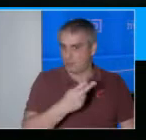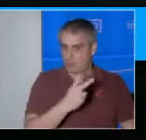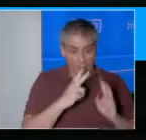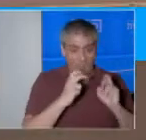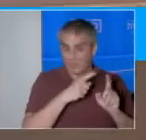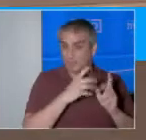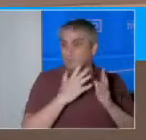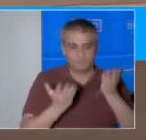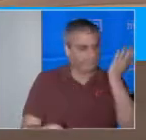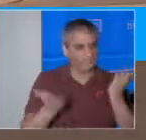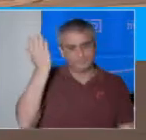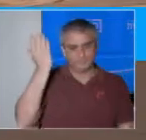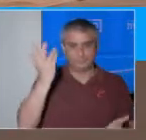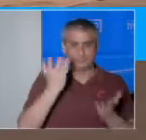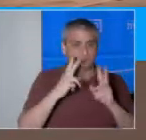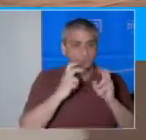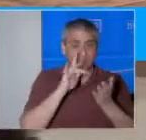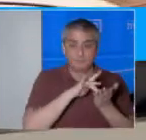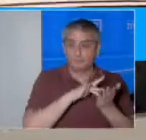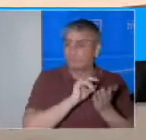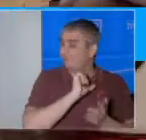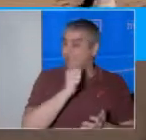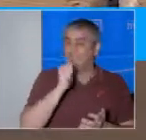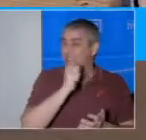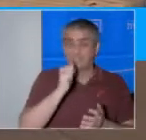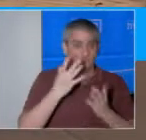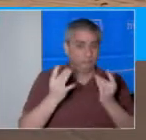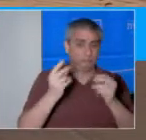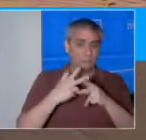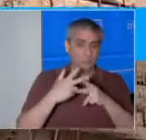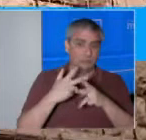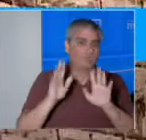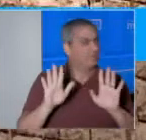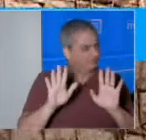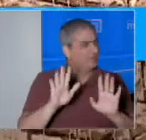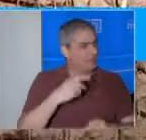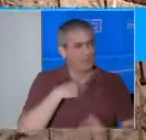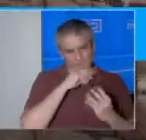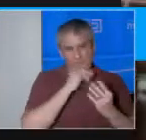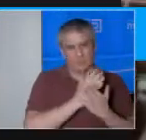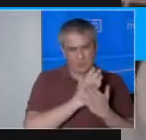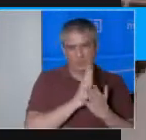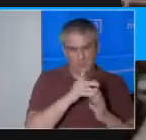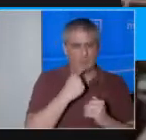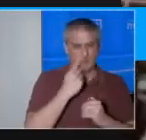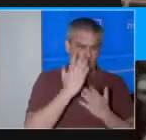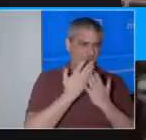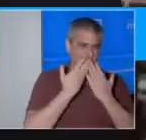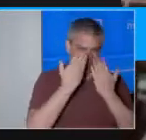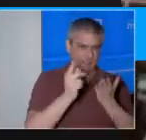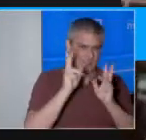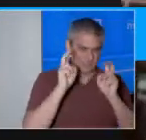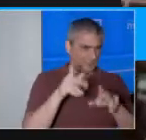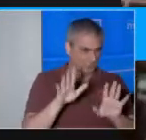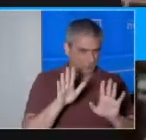פערים עצומים בין האכיפה במקומות הכי נגועים. כן, חבר הכנסת כסיף, דיברנו, וכמו שאמרת, גם קראתי את